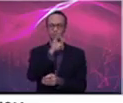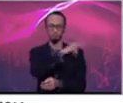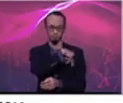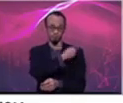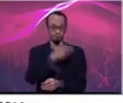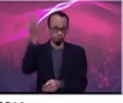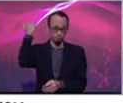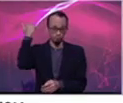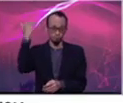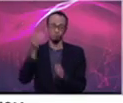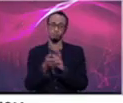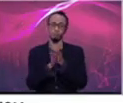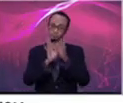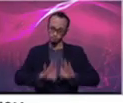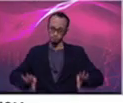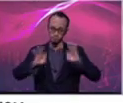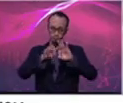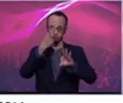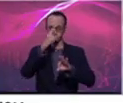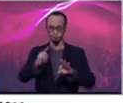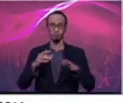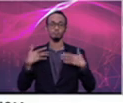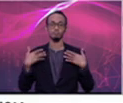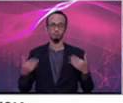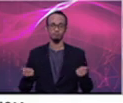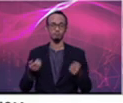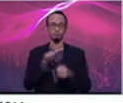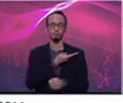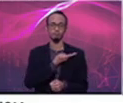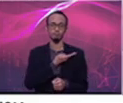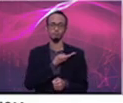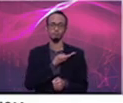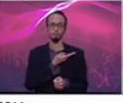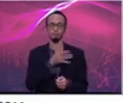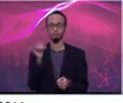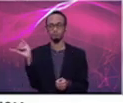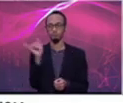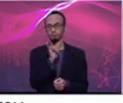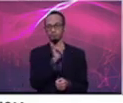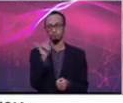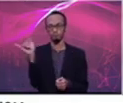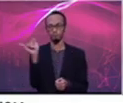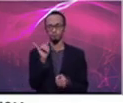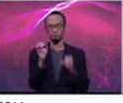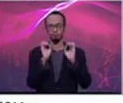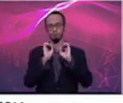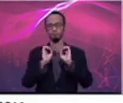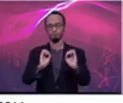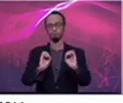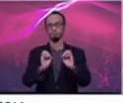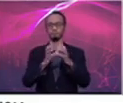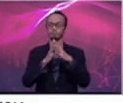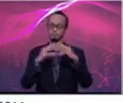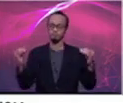yang pernah menj kesihan di gaz ituah sepertikerang